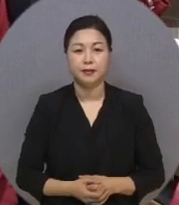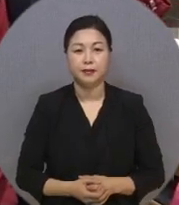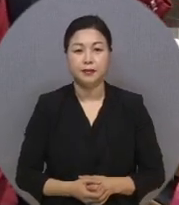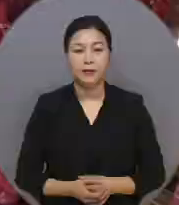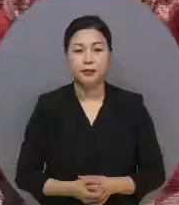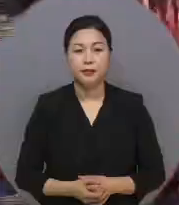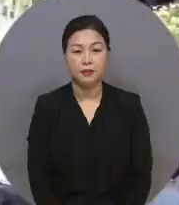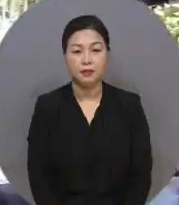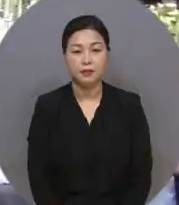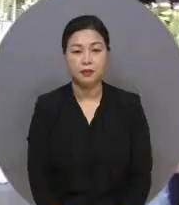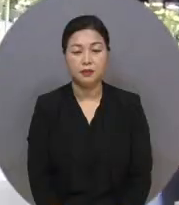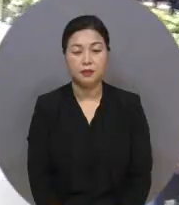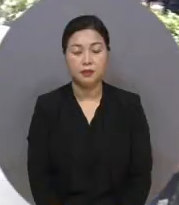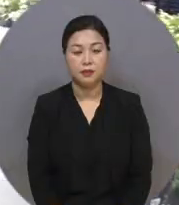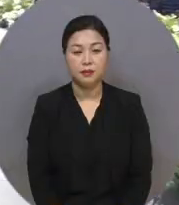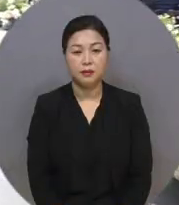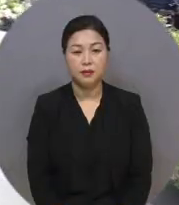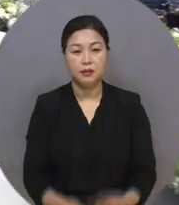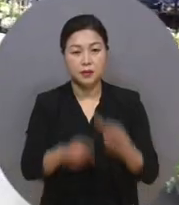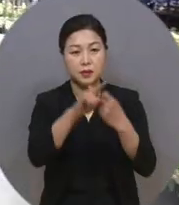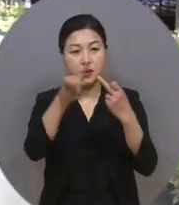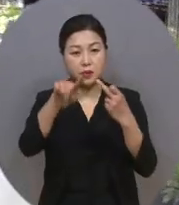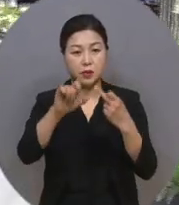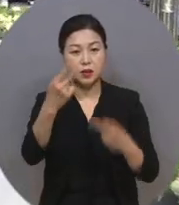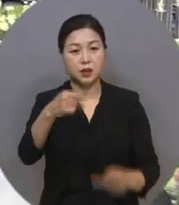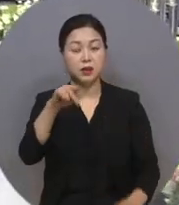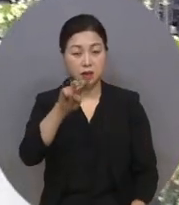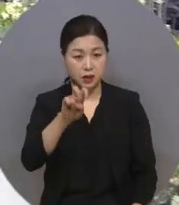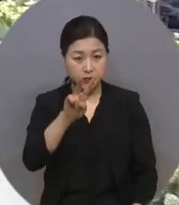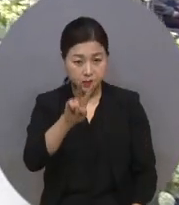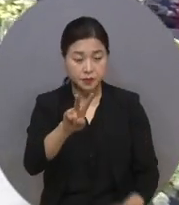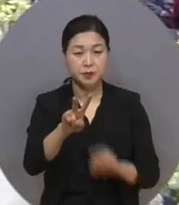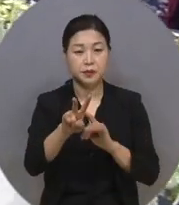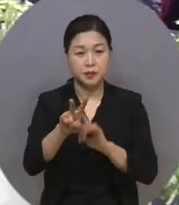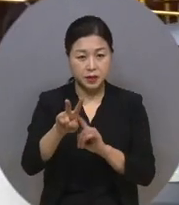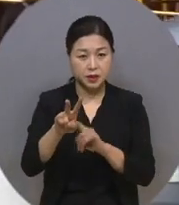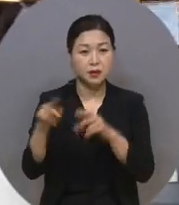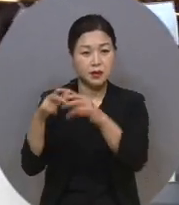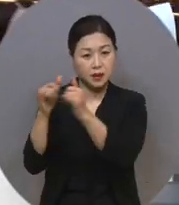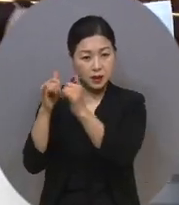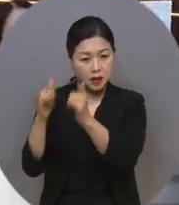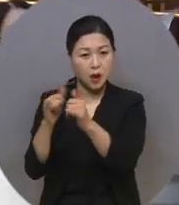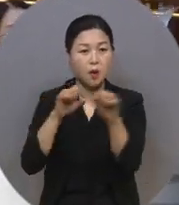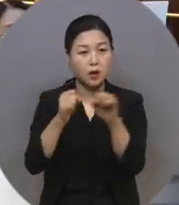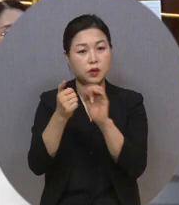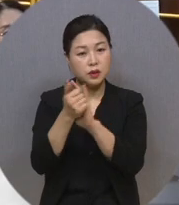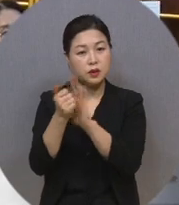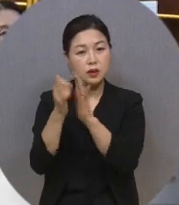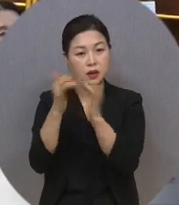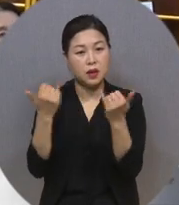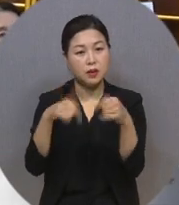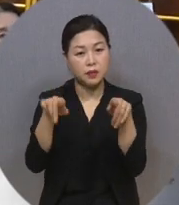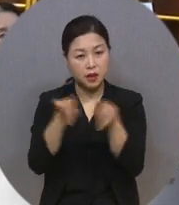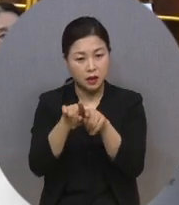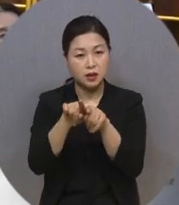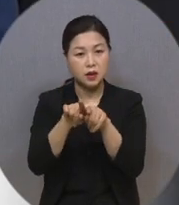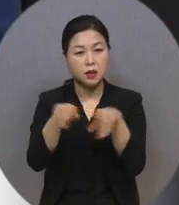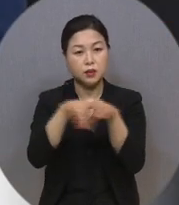손수진입니다. 지난 15일 2022 이용자와 활동 지원사가 함께하는 송년문화행사에